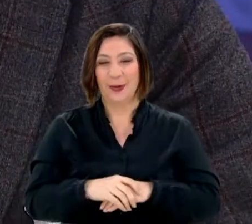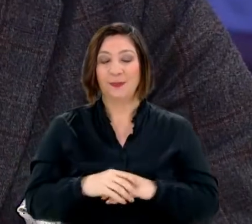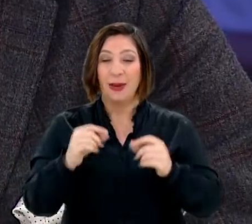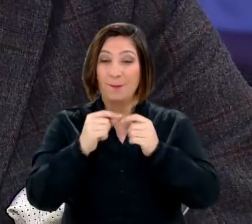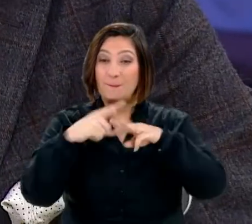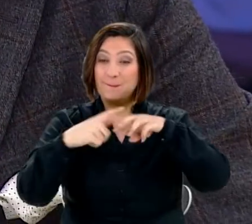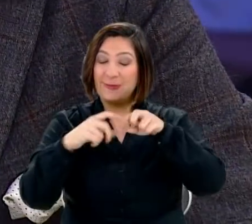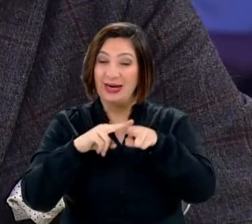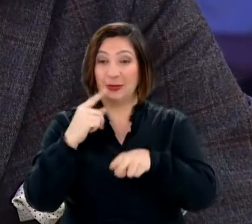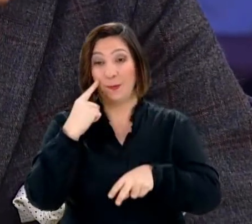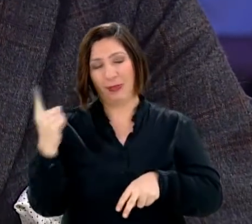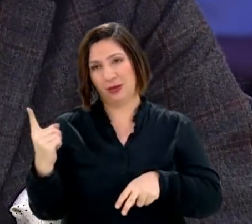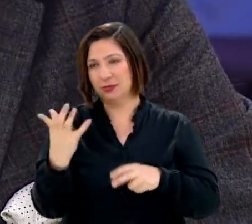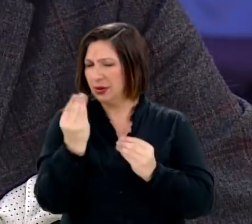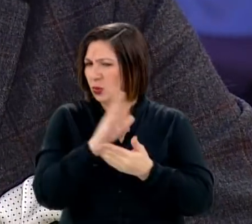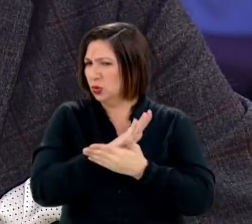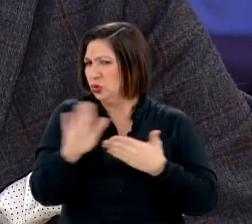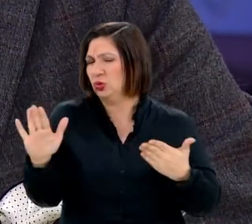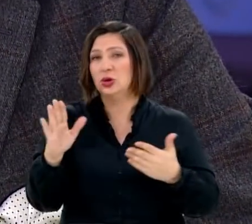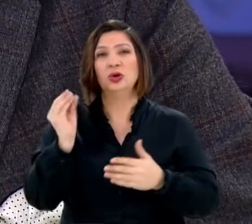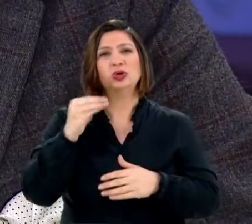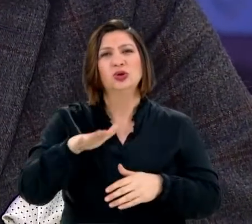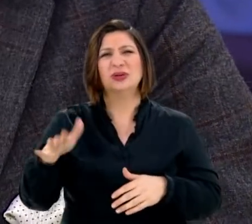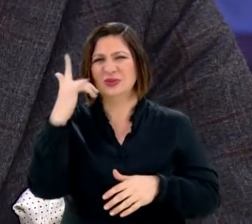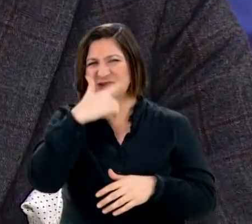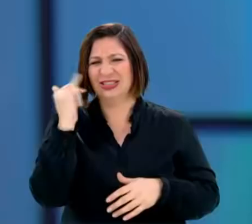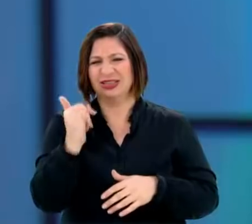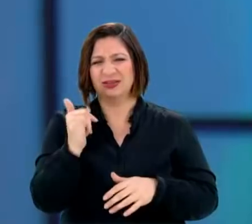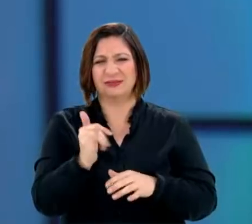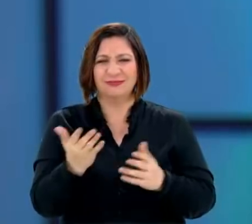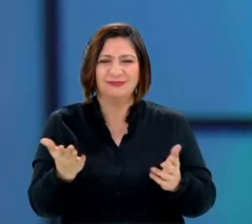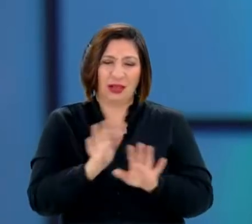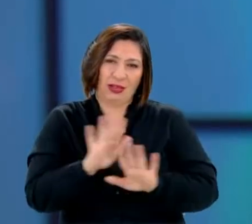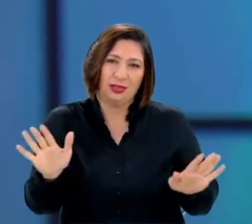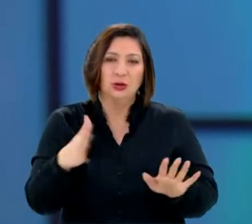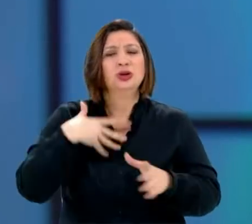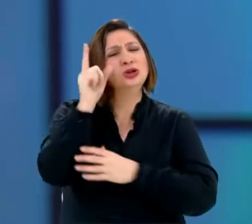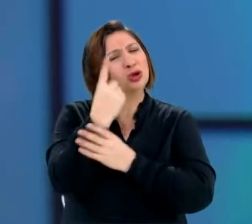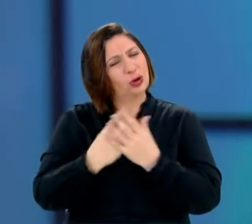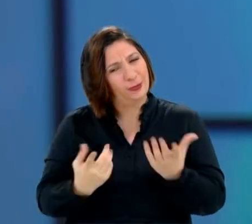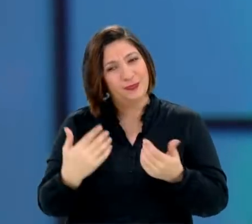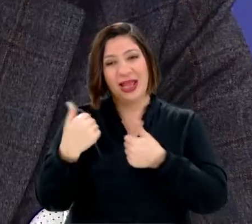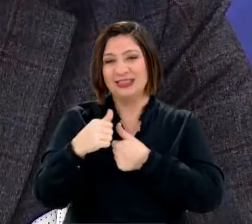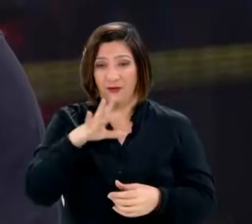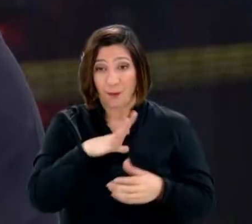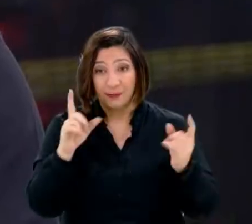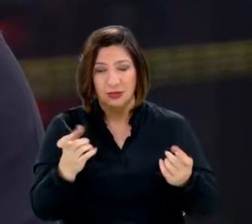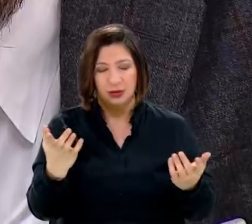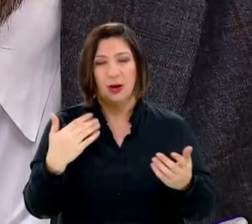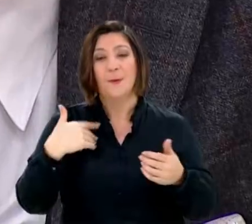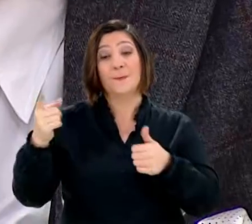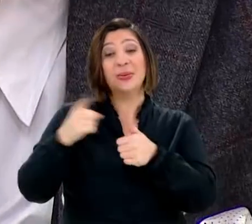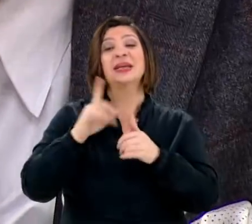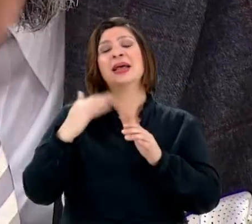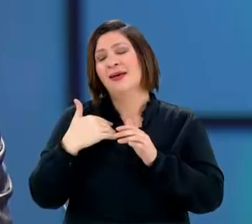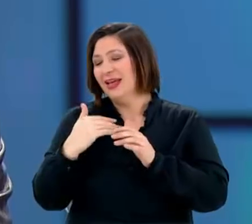Berk. Bak ne kadar düzgün. Çocukken çok tipsizdim. Net. Soyunurum. Eşim öğretti. Tipsizdim. Başrol değil